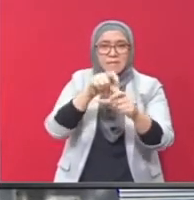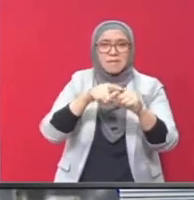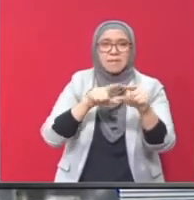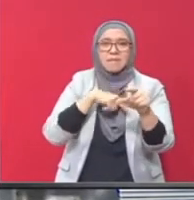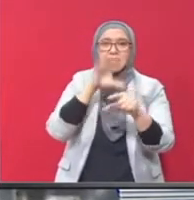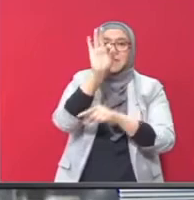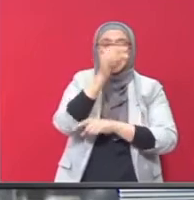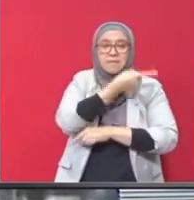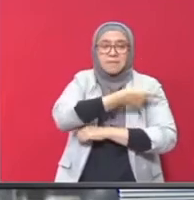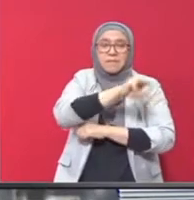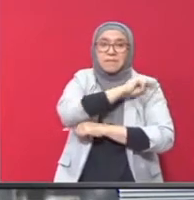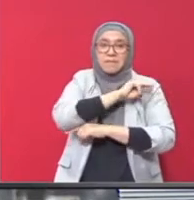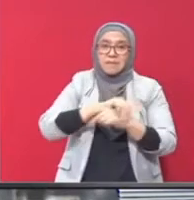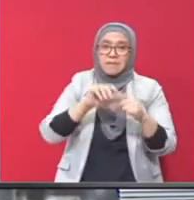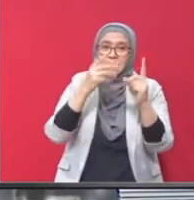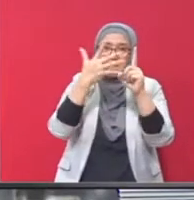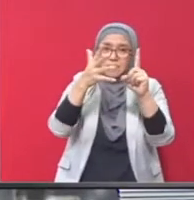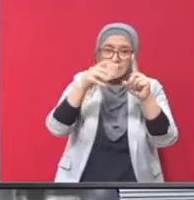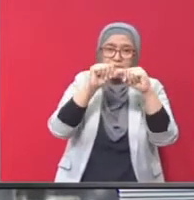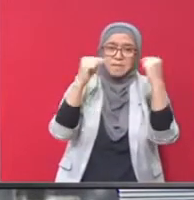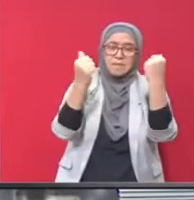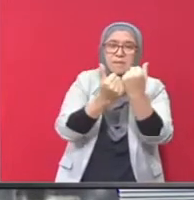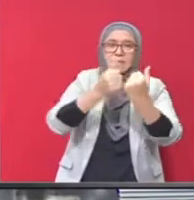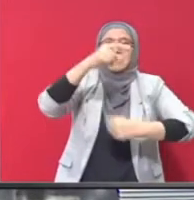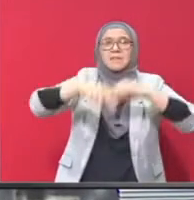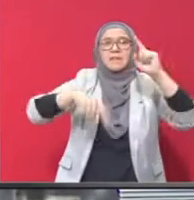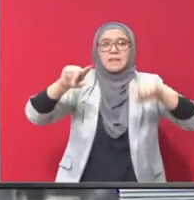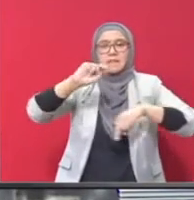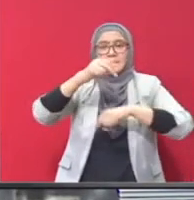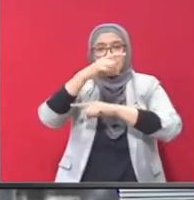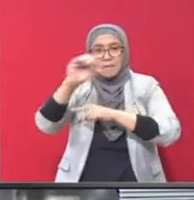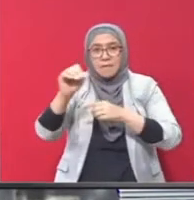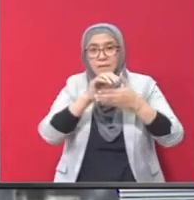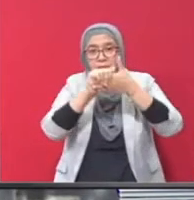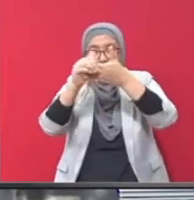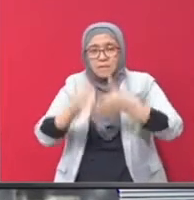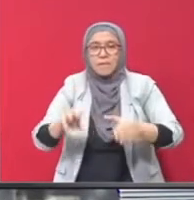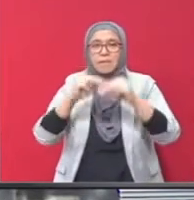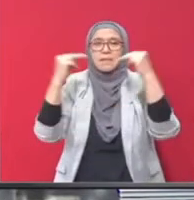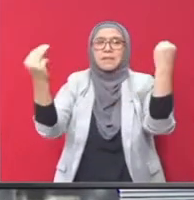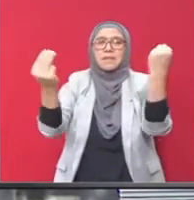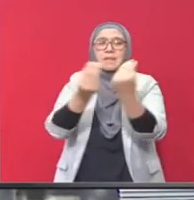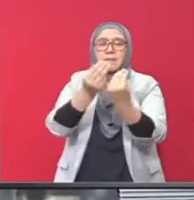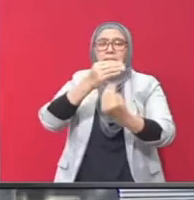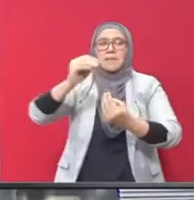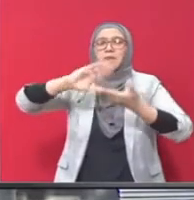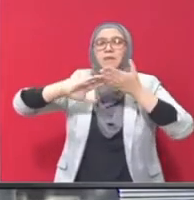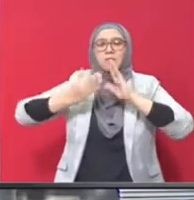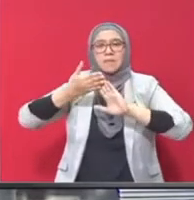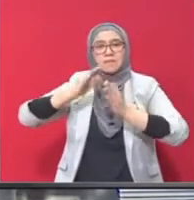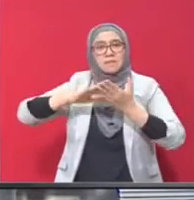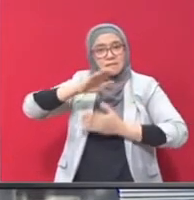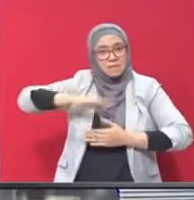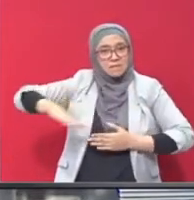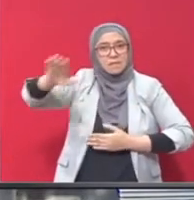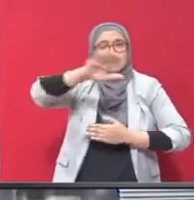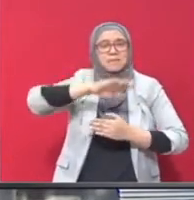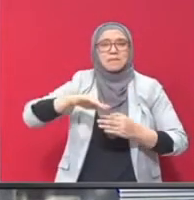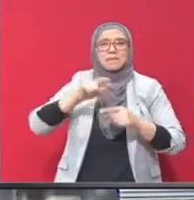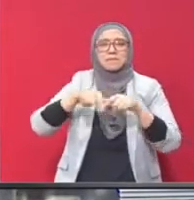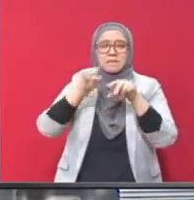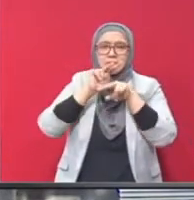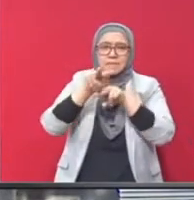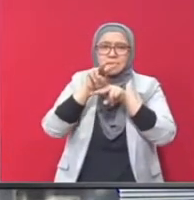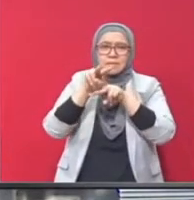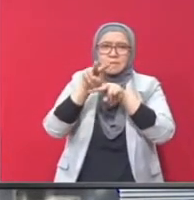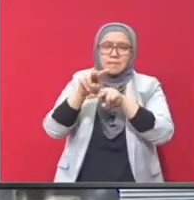Kementerian 15 Regency pelbagai Njo pemimpin masyarakat dan komite setempat rendahan yang kerap daripada